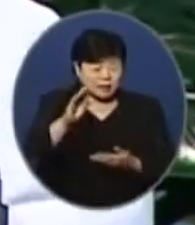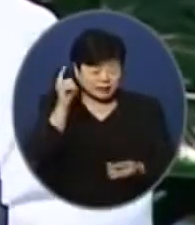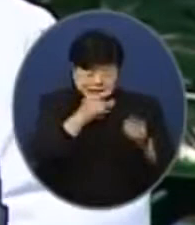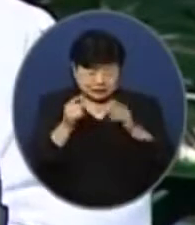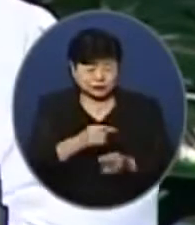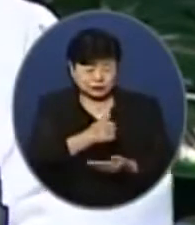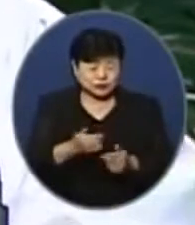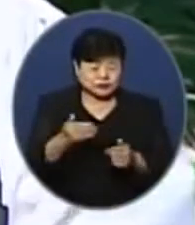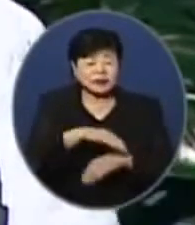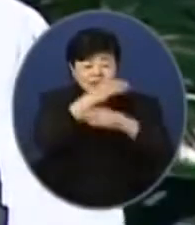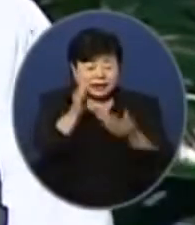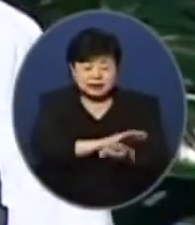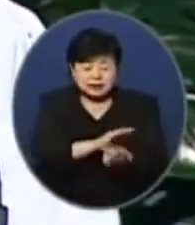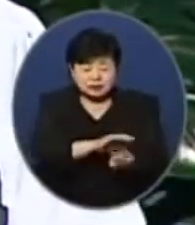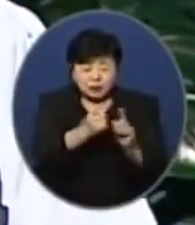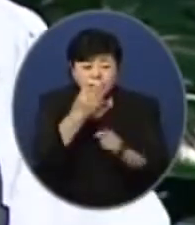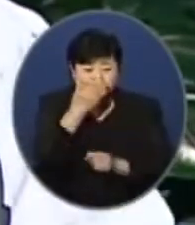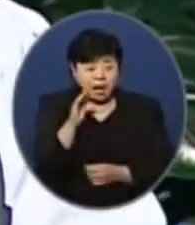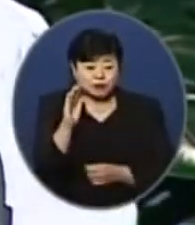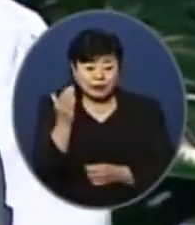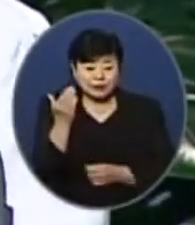상처도 우리 주님이 다 치료해 주십니다.